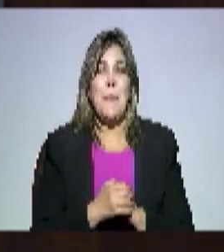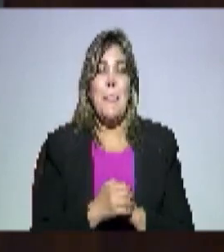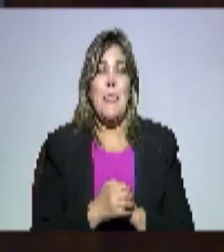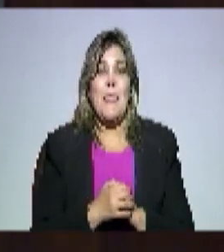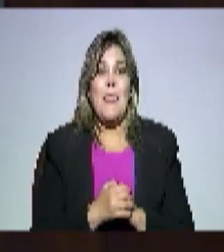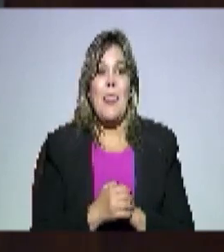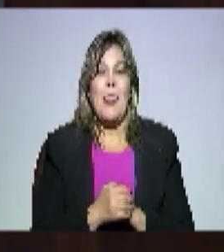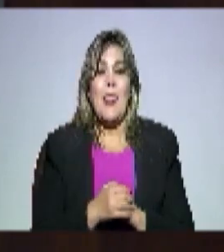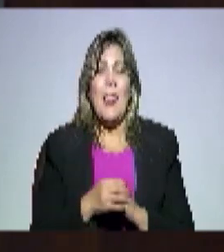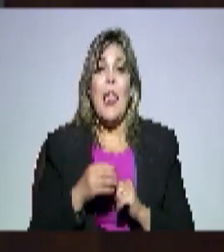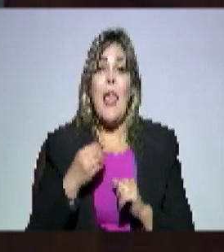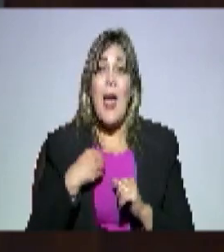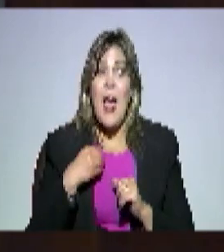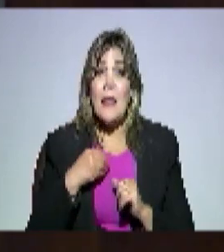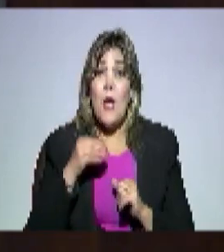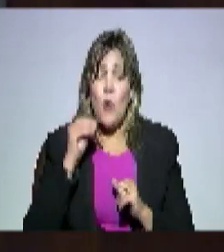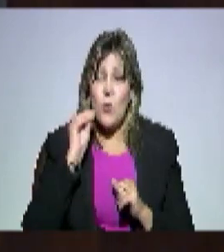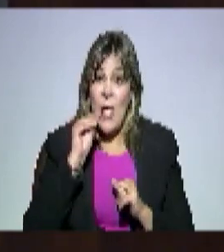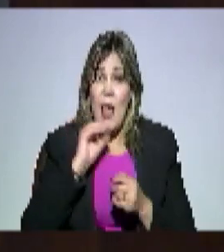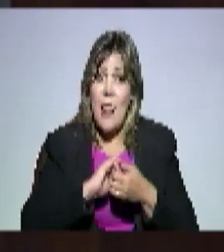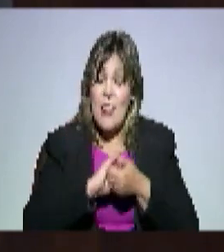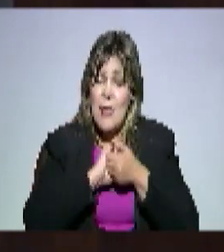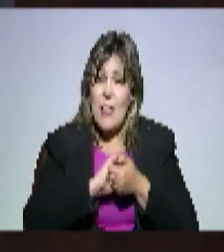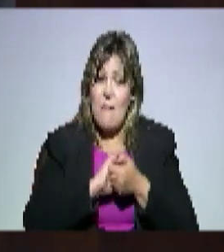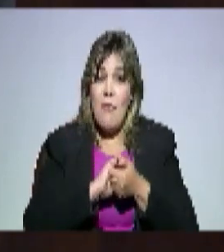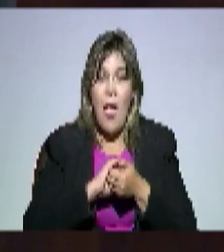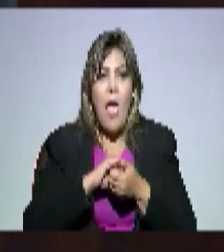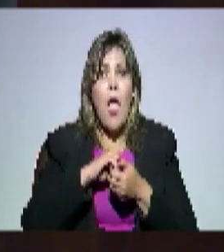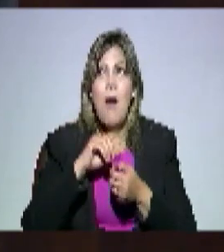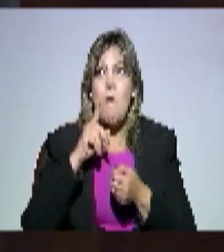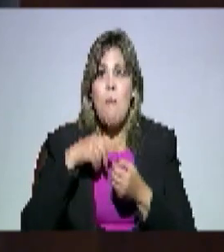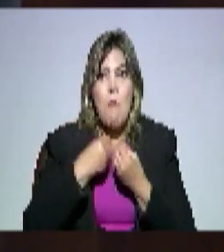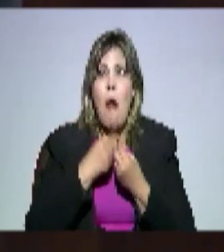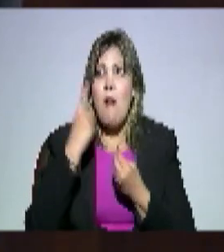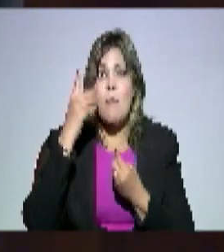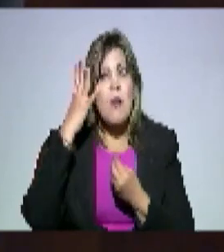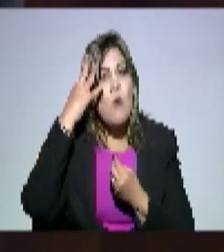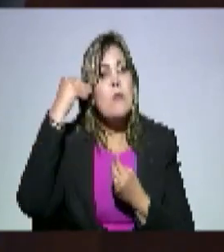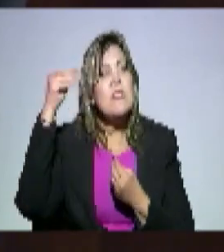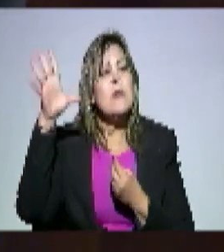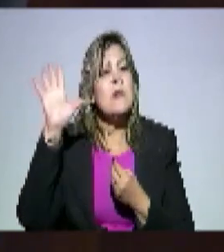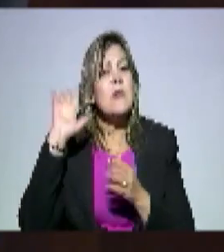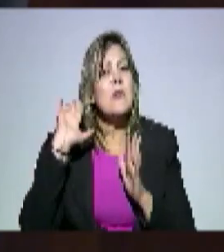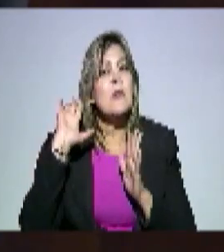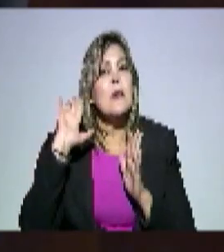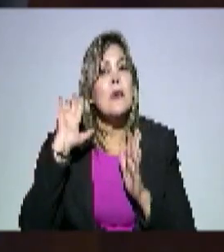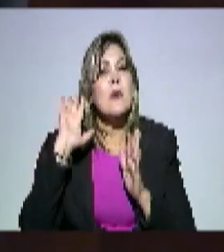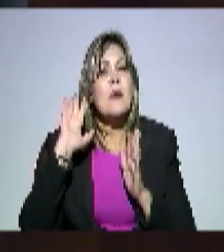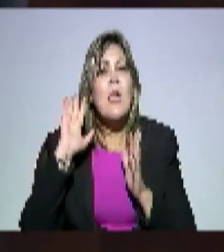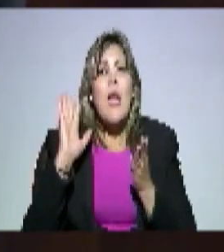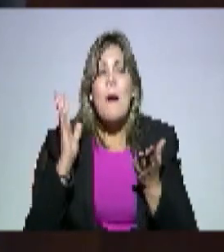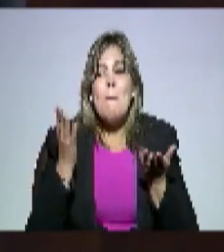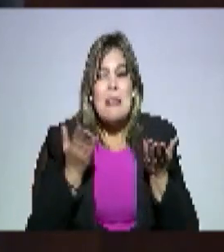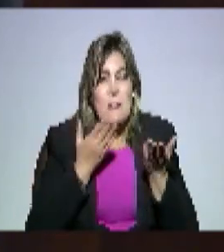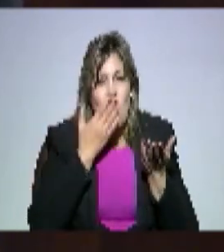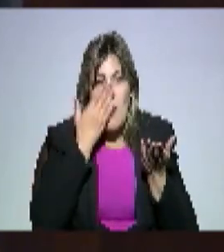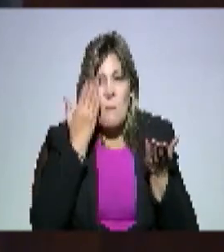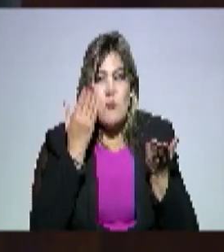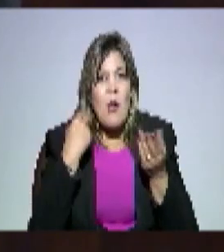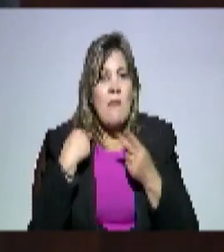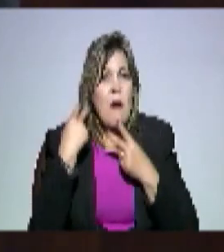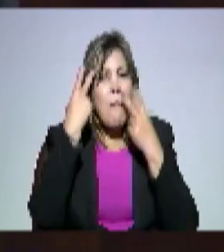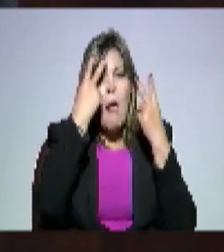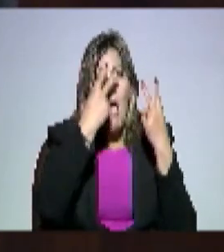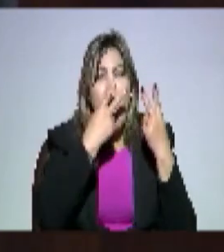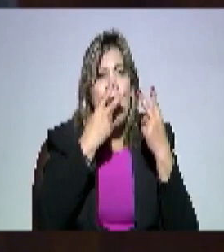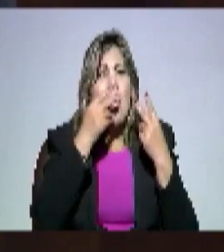ابونا دوقت انا كنت نادره نادر ونسيت انا كنت نادره ايه بس بيجيلي من ساعتها وانا بحلم احلام